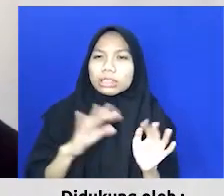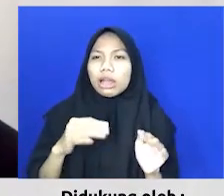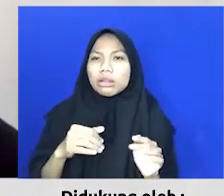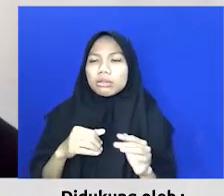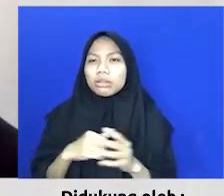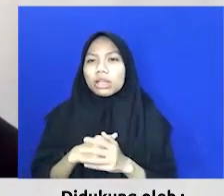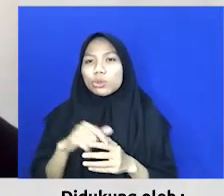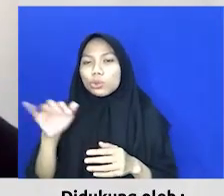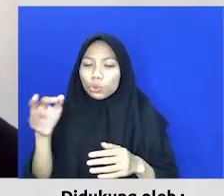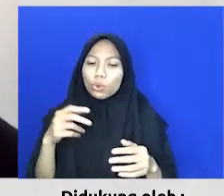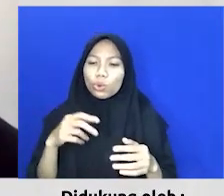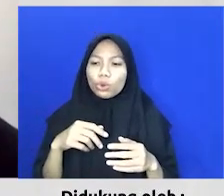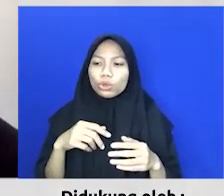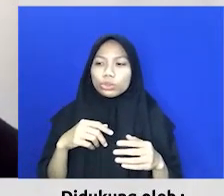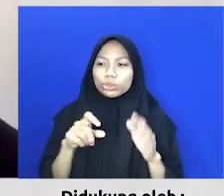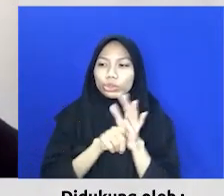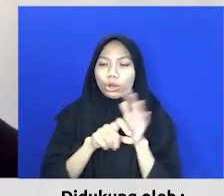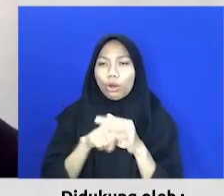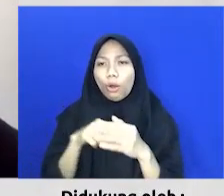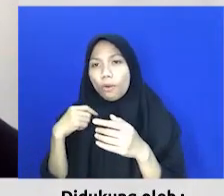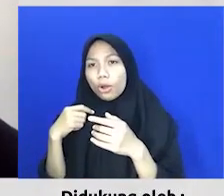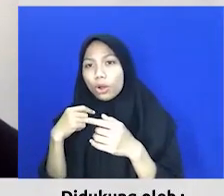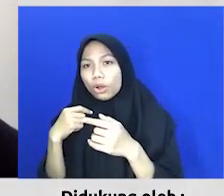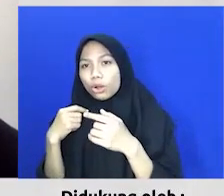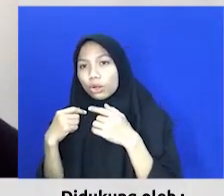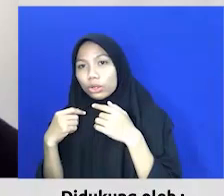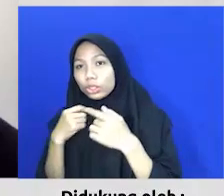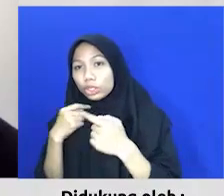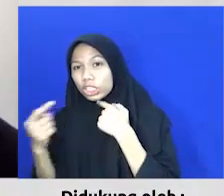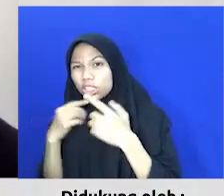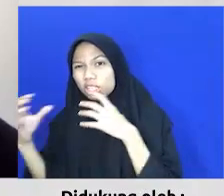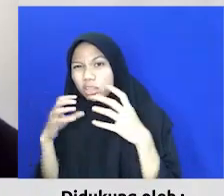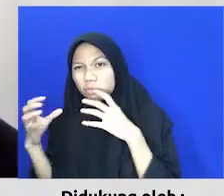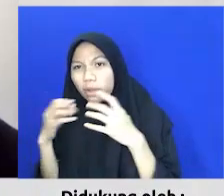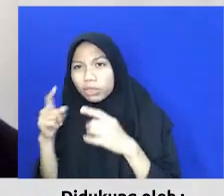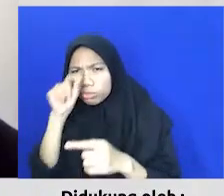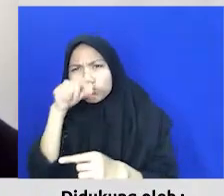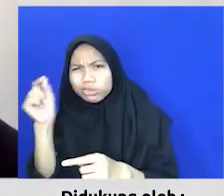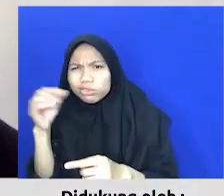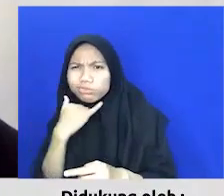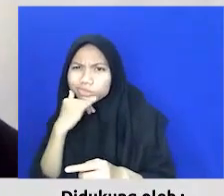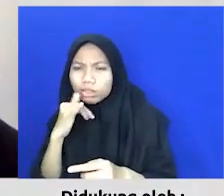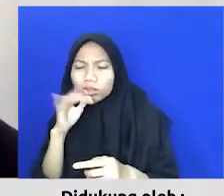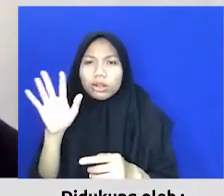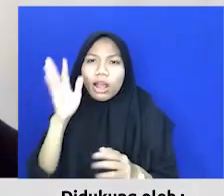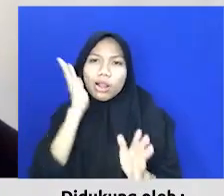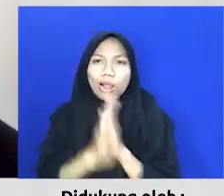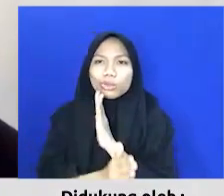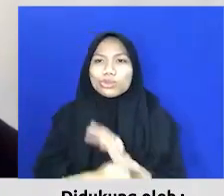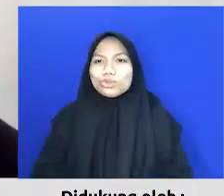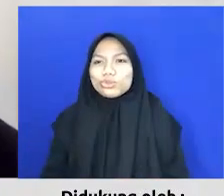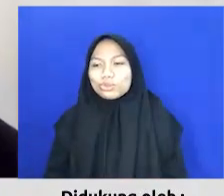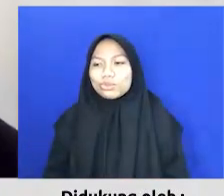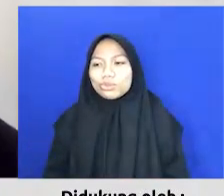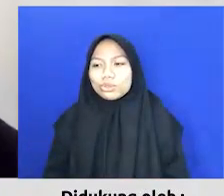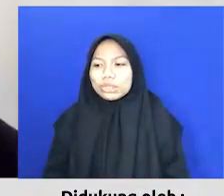sekarang film itu tidak lagi menyentuh seperti itu, barangkali saya tidak tahu ya. Dan memang film Indonesia yang besar-besar